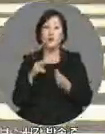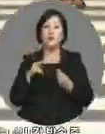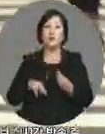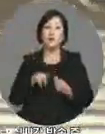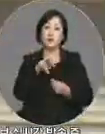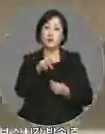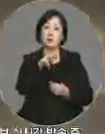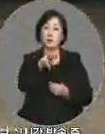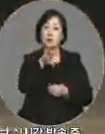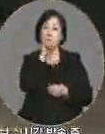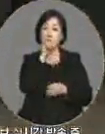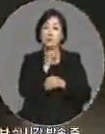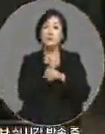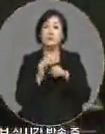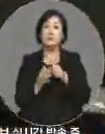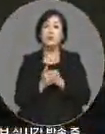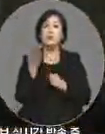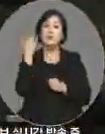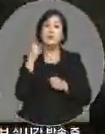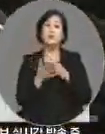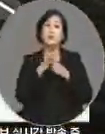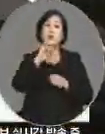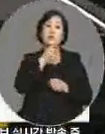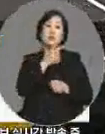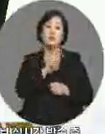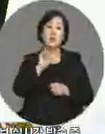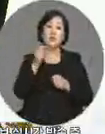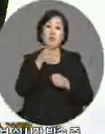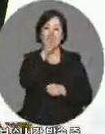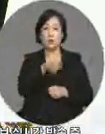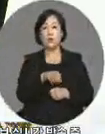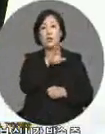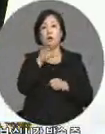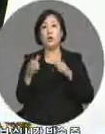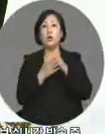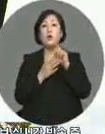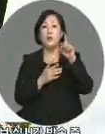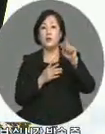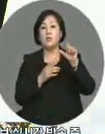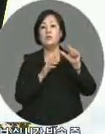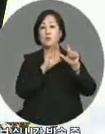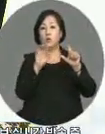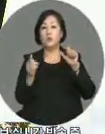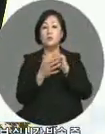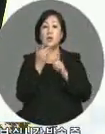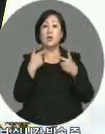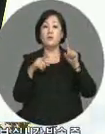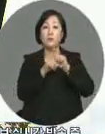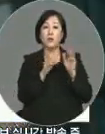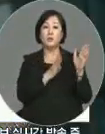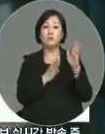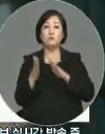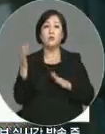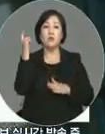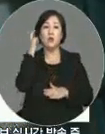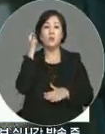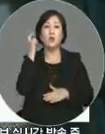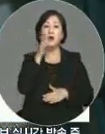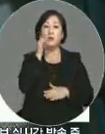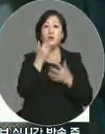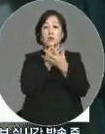있습니다. 지난해 삼선로 등 교차로 15곳에 울산시가 1억 원을 들여 음향 신호기를